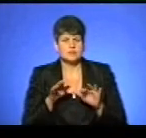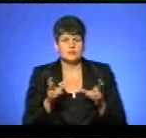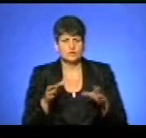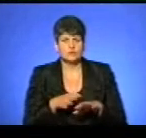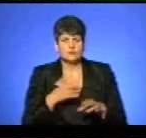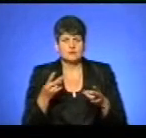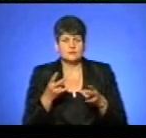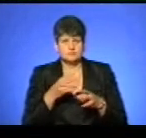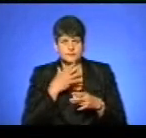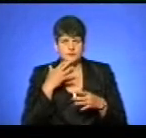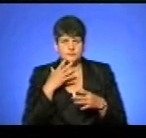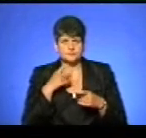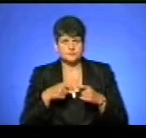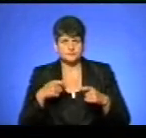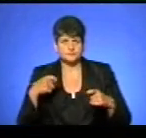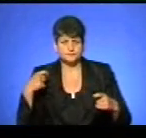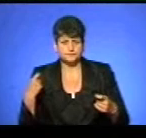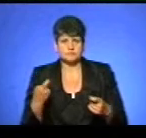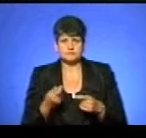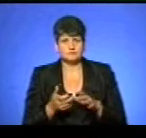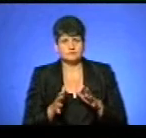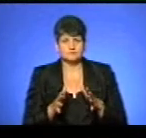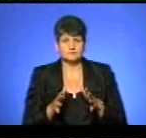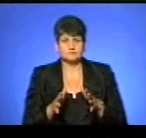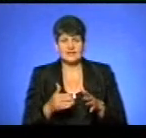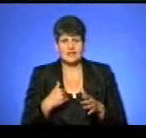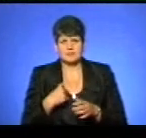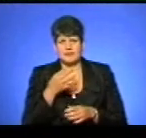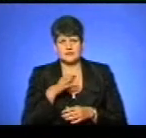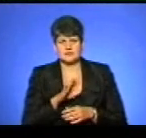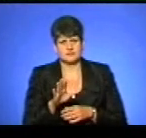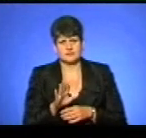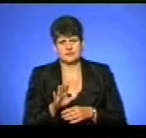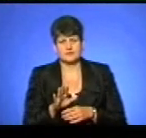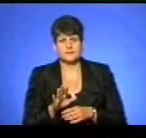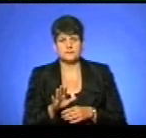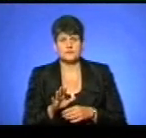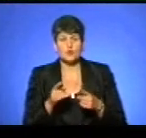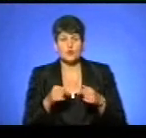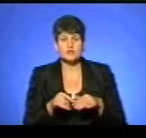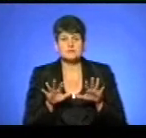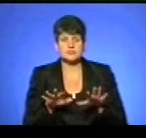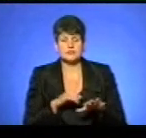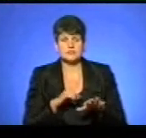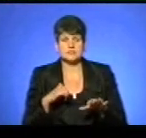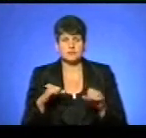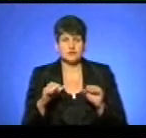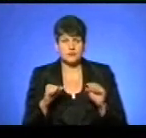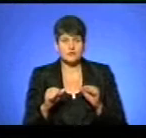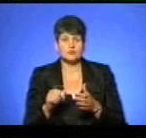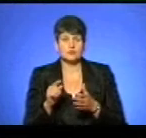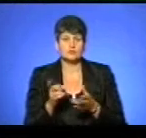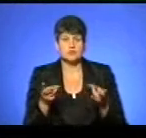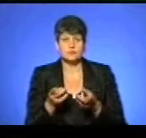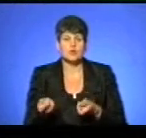тої так званої бюрократичної тяганини, чи не дуже? Ну, я б так не сказала. В орган місцевого самоврядування потрібно